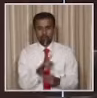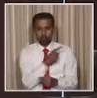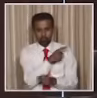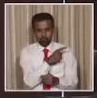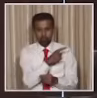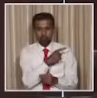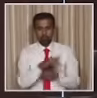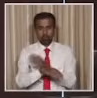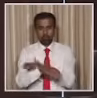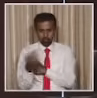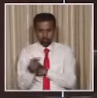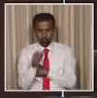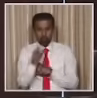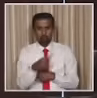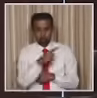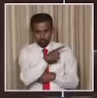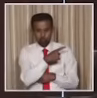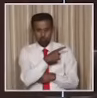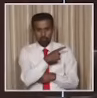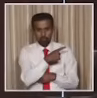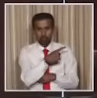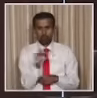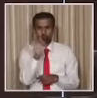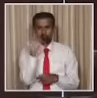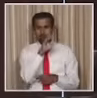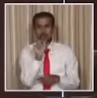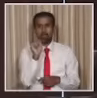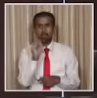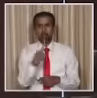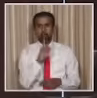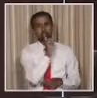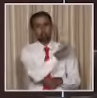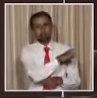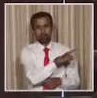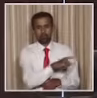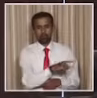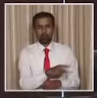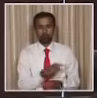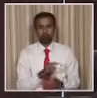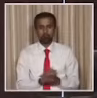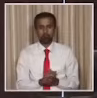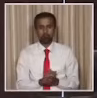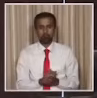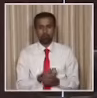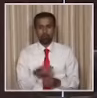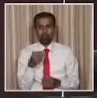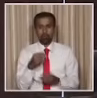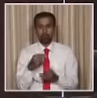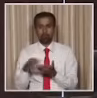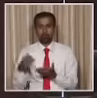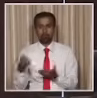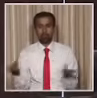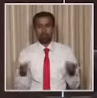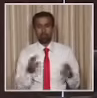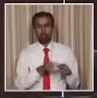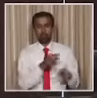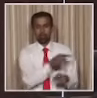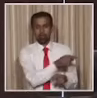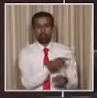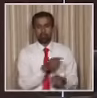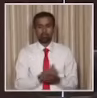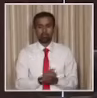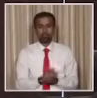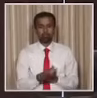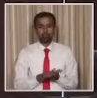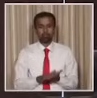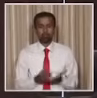එතුමාගේ දකුණු අත වගේ හිටපෙක් කරාට නේද කියන්නේ ඉතින් කැලින්ම ඔබතුමා නමත් එක කියලා එතුමාට කියන්න එපැයි මේ මේ ණය ගෙවන්නේ නැහැ නේ ඔබතුමාගේ ගෝලියු ටික එක ගෙවන්න